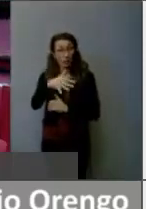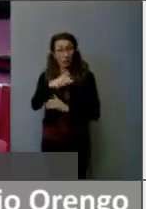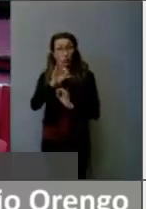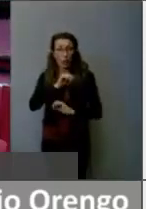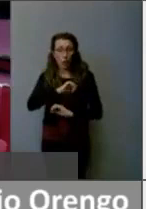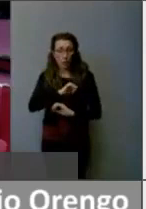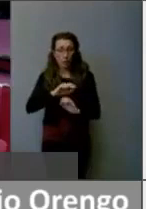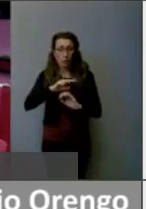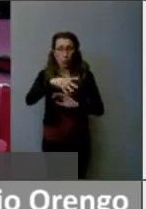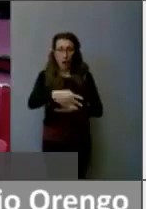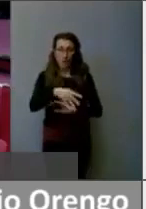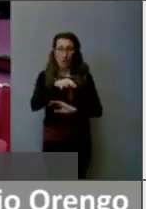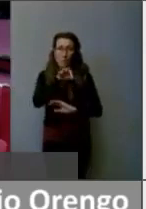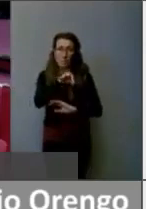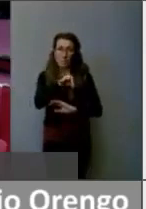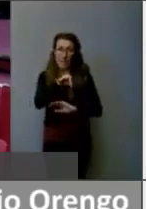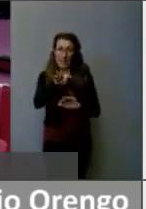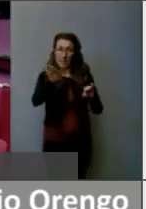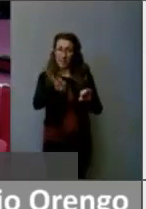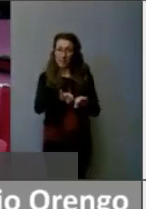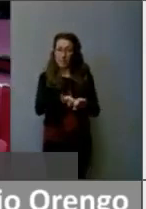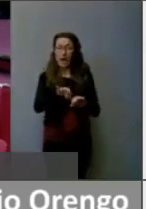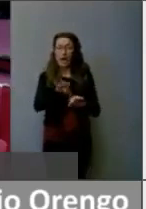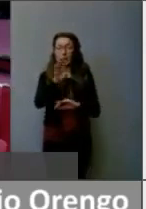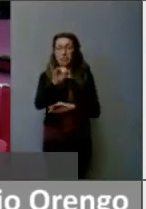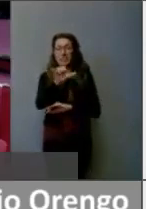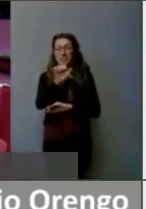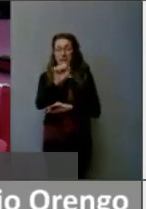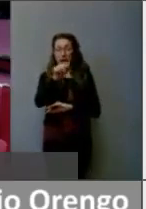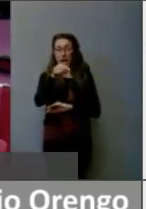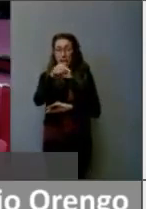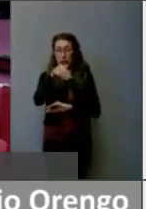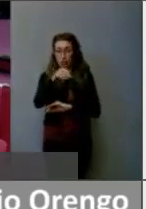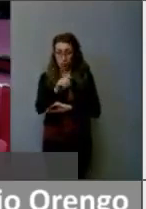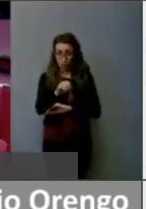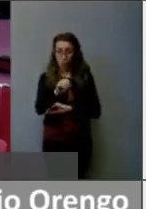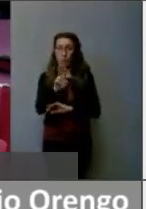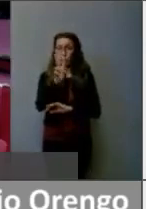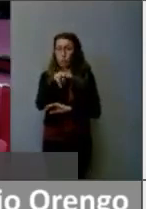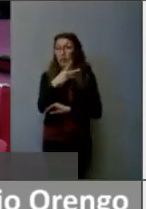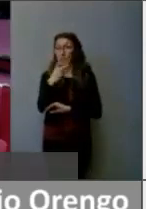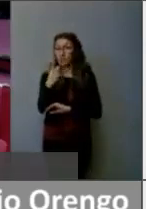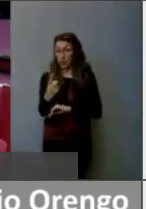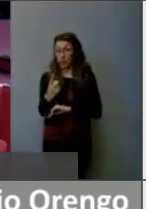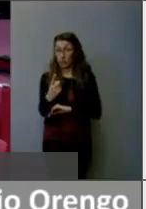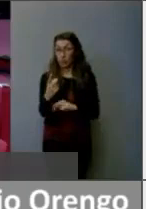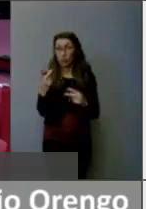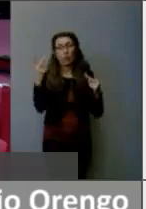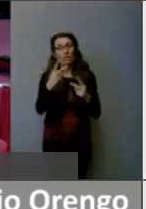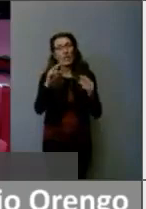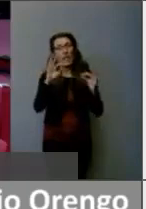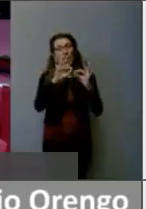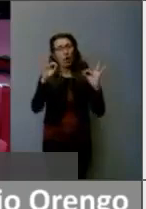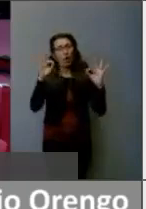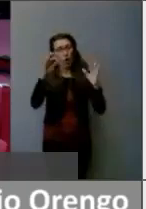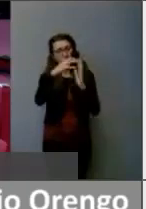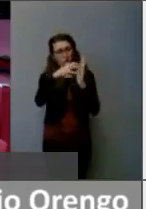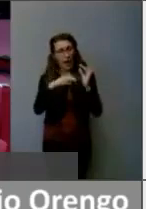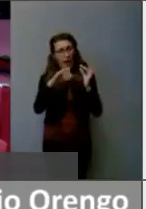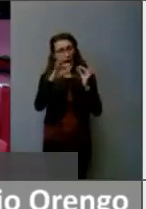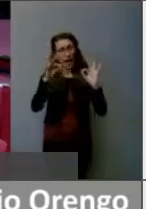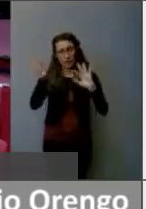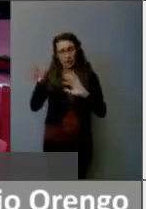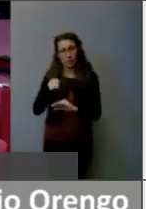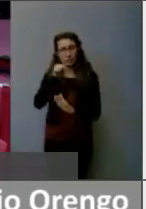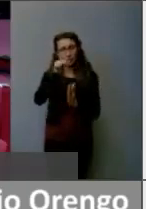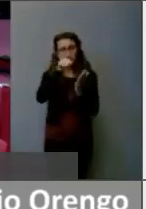Media Valbisagno in data 15 luglio 2021, il cui testo viene qui sotto riportato. Nelle premesse